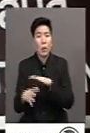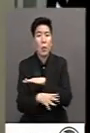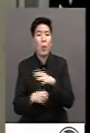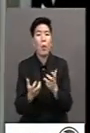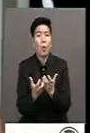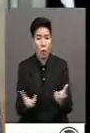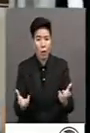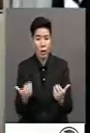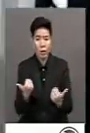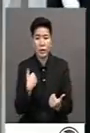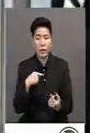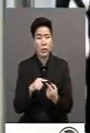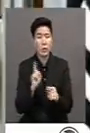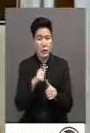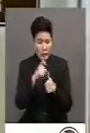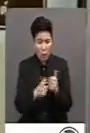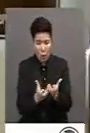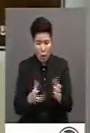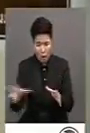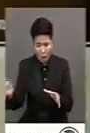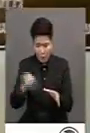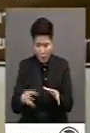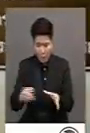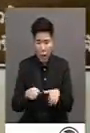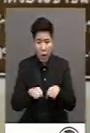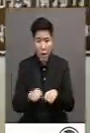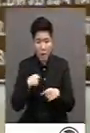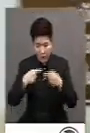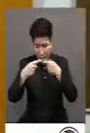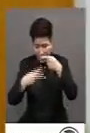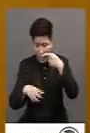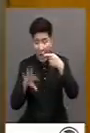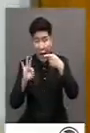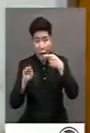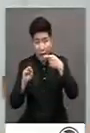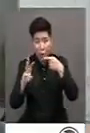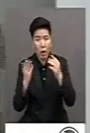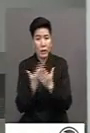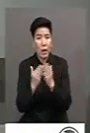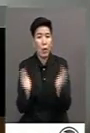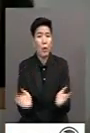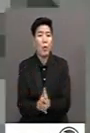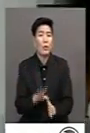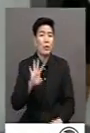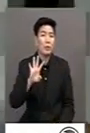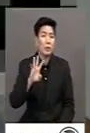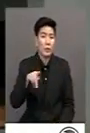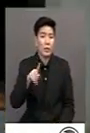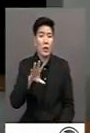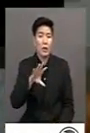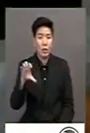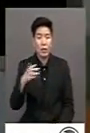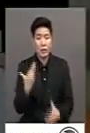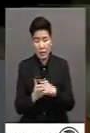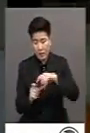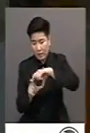พย์ตรวจสอบดูมีของที่ถูกขโมยนะครับ96รายการรวมเป็นเงิน 4,500 กว่าบาทและ